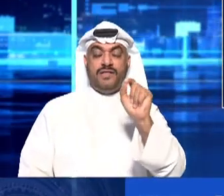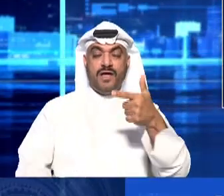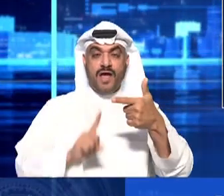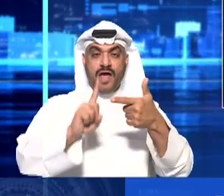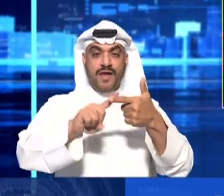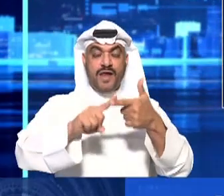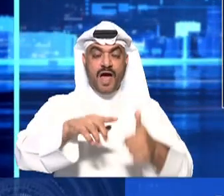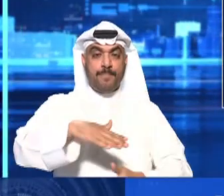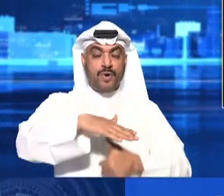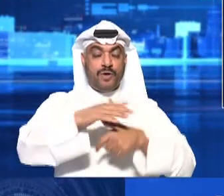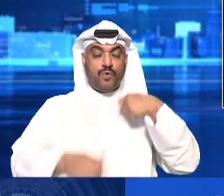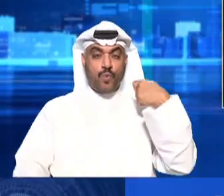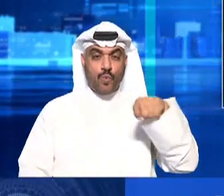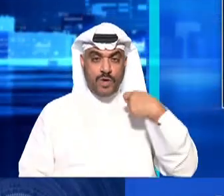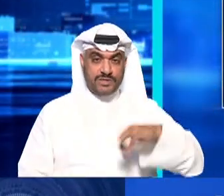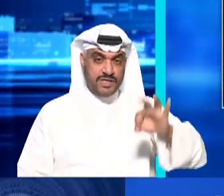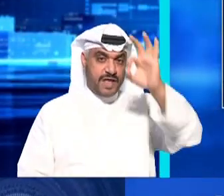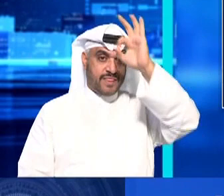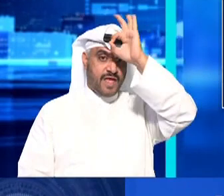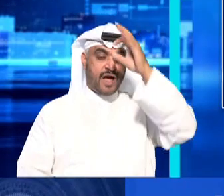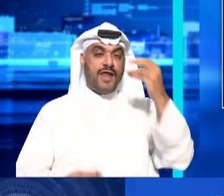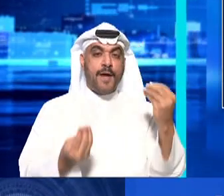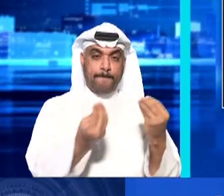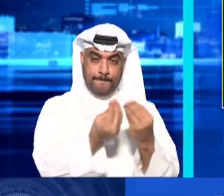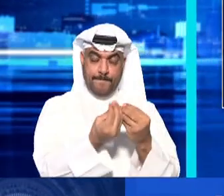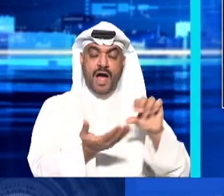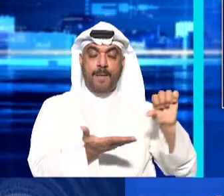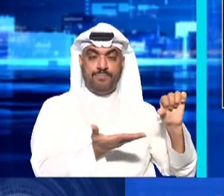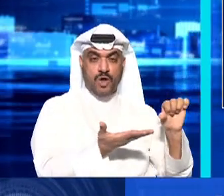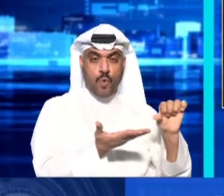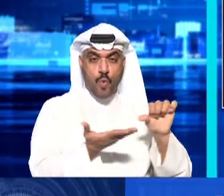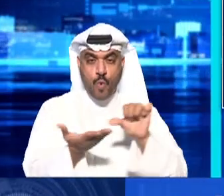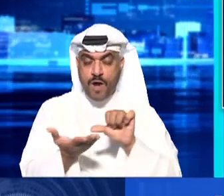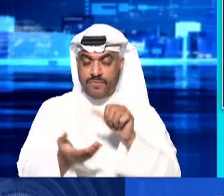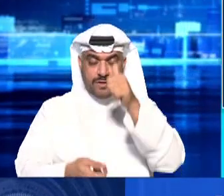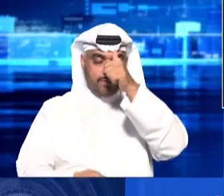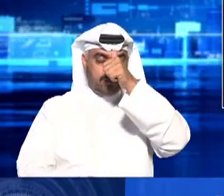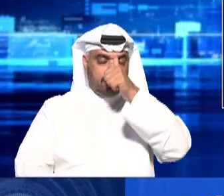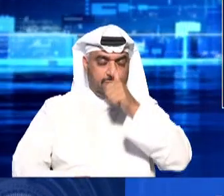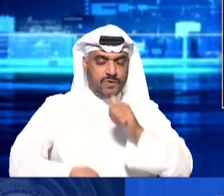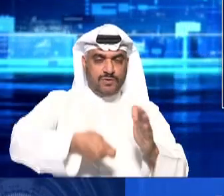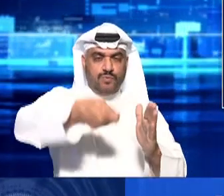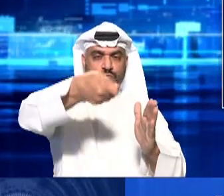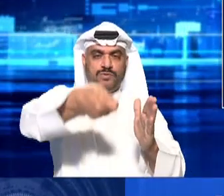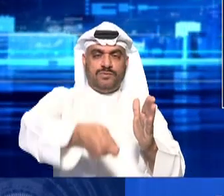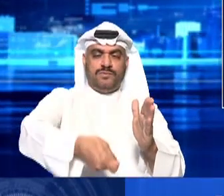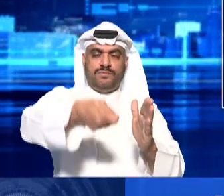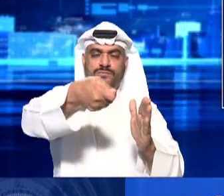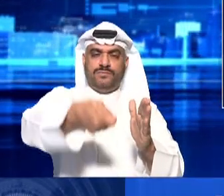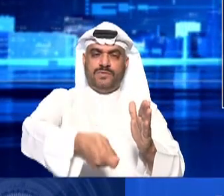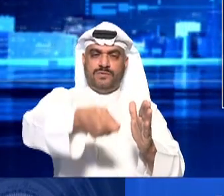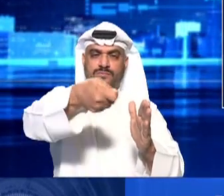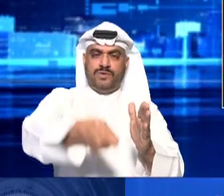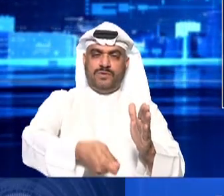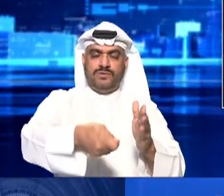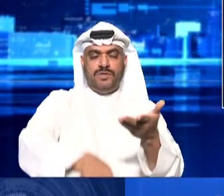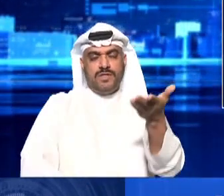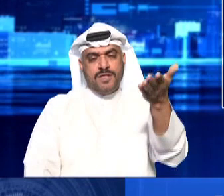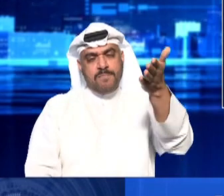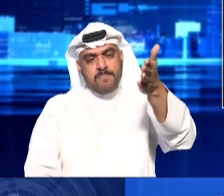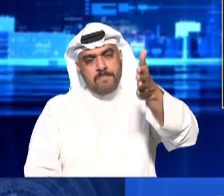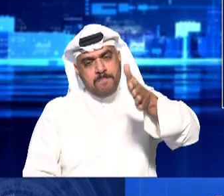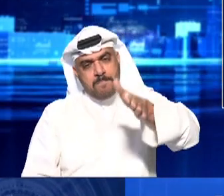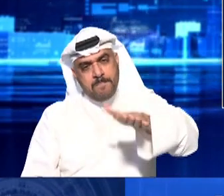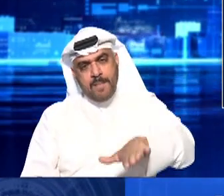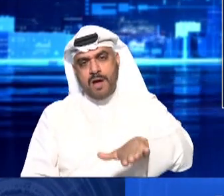الوزراء ووزير الداخلية والوفد المرافق للسمو، حيث قام السمو بتقديم واجب العزاء في وفاة فقيد